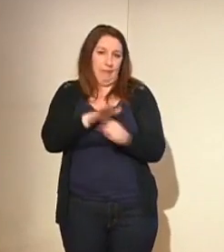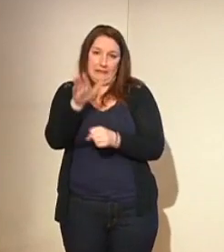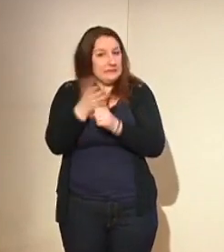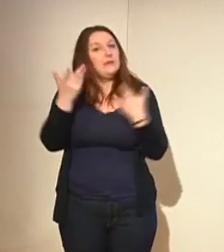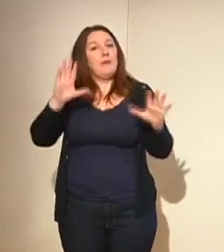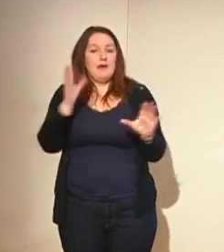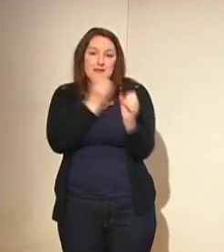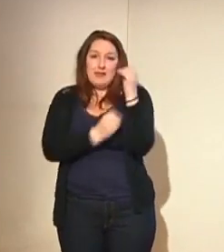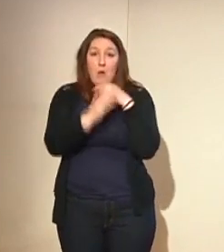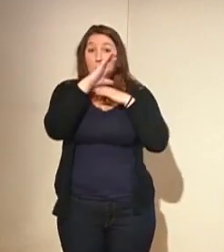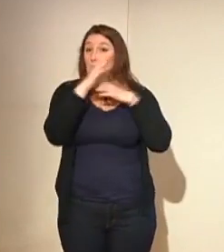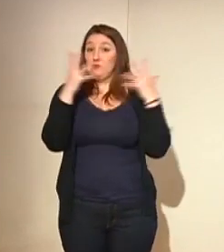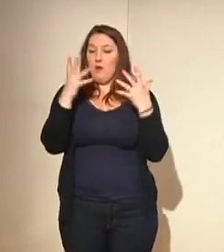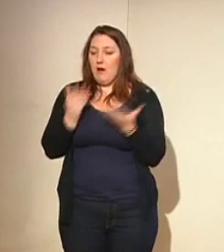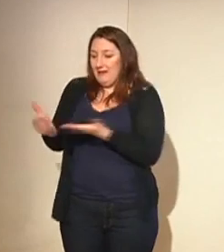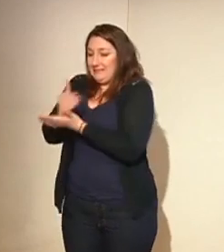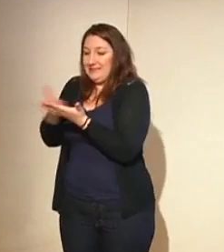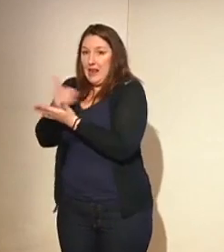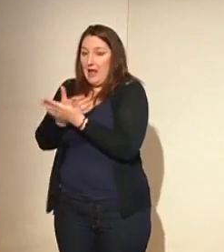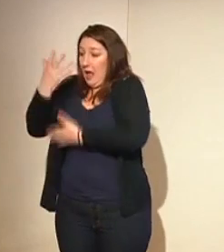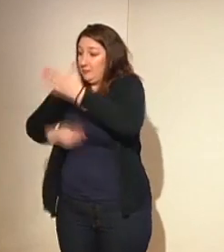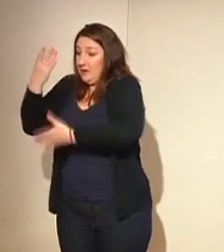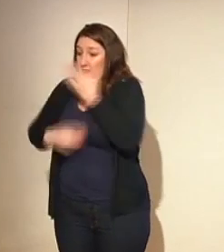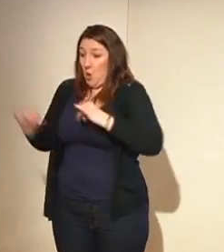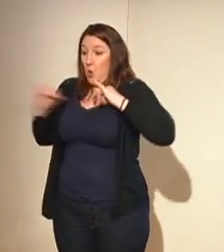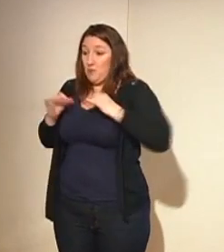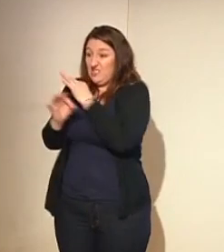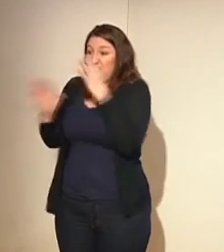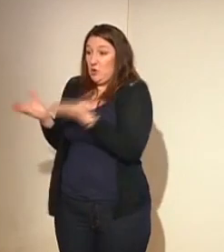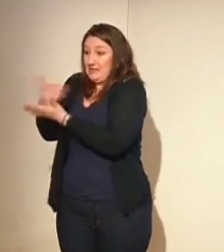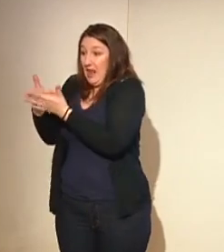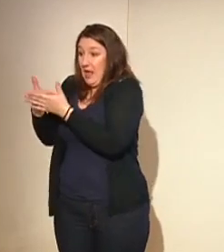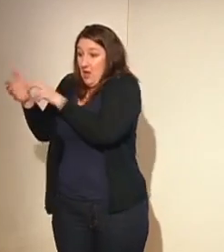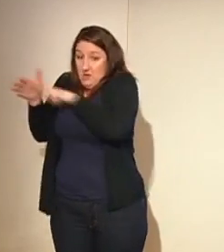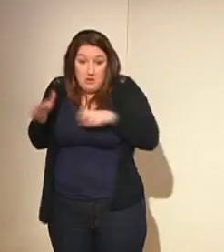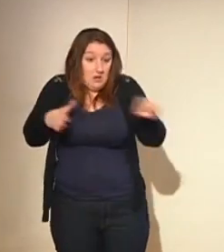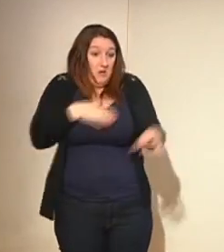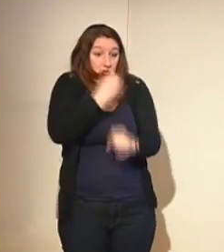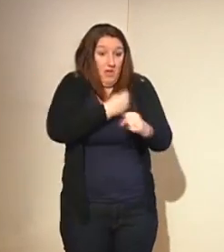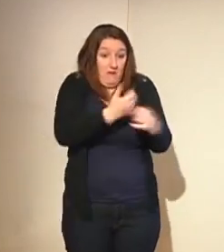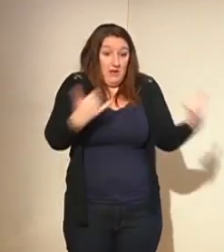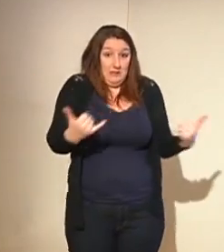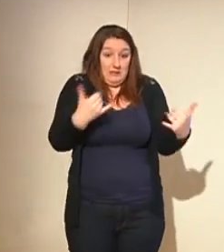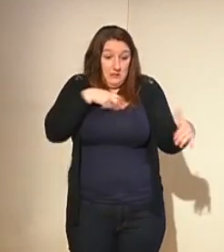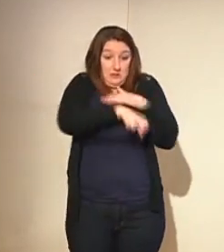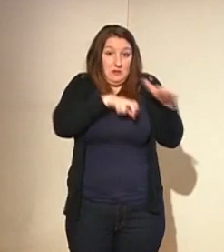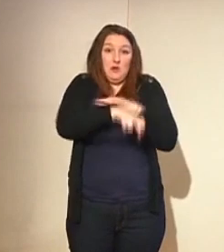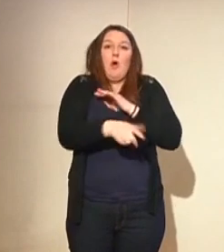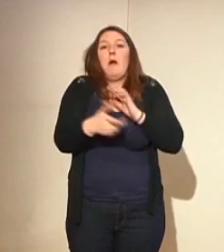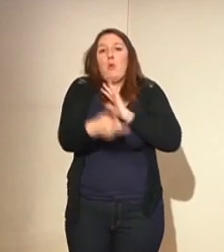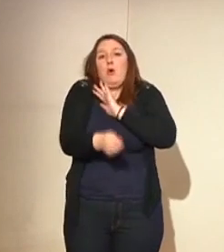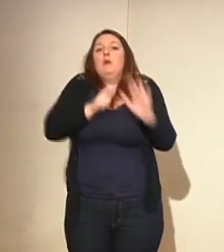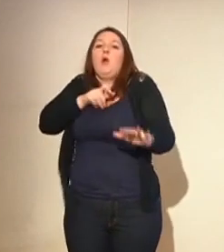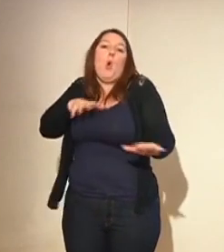les pertes de salaire liés au congés sans solde prix pour participer aux travaux de ce conseil municipal